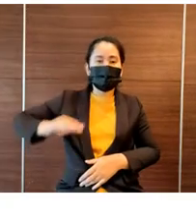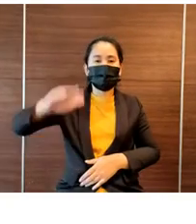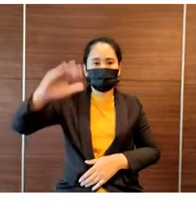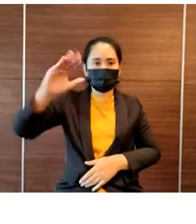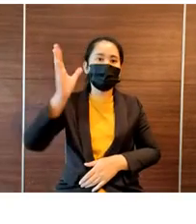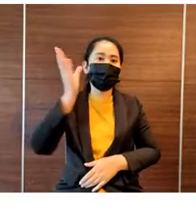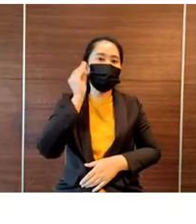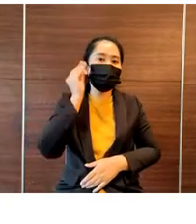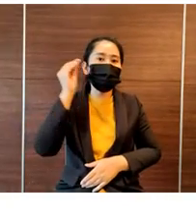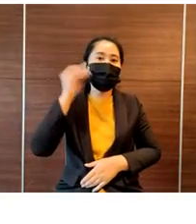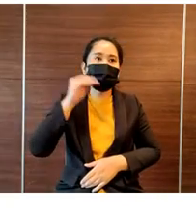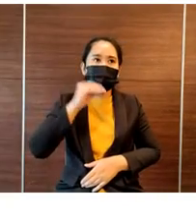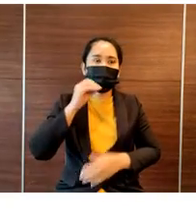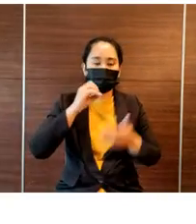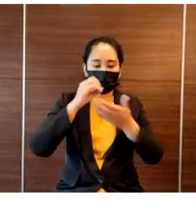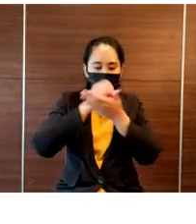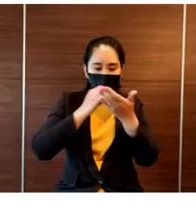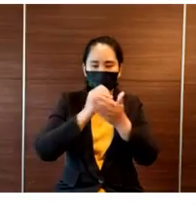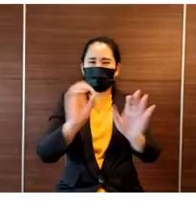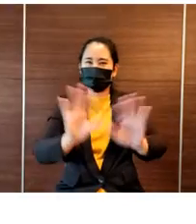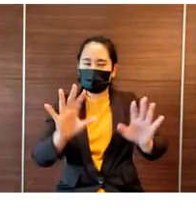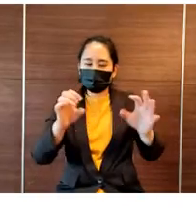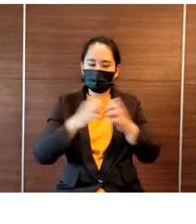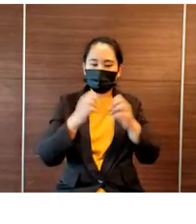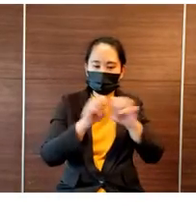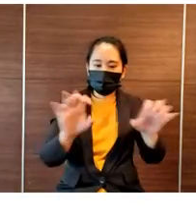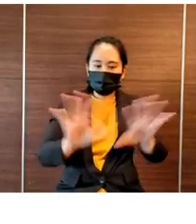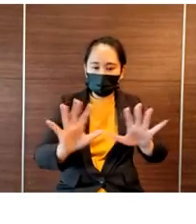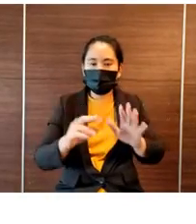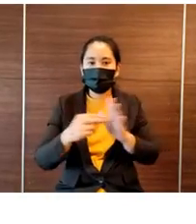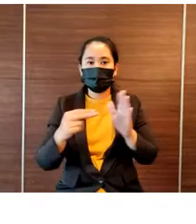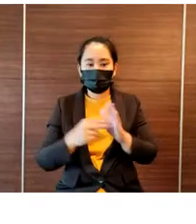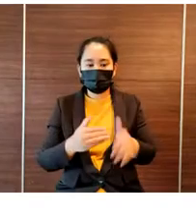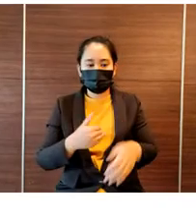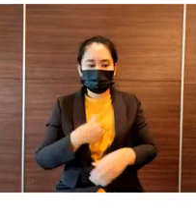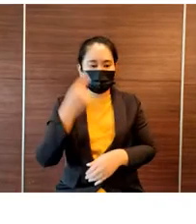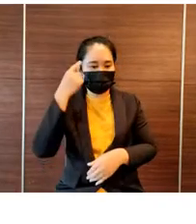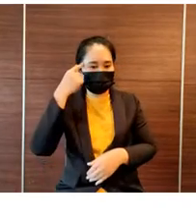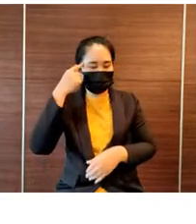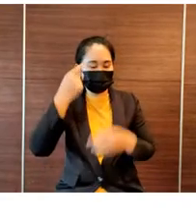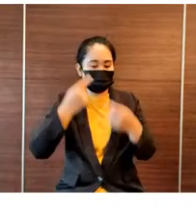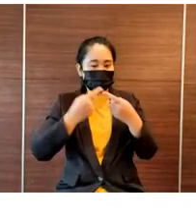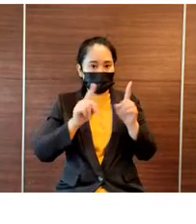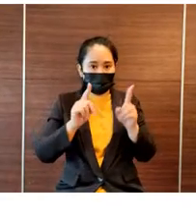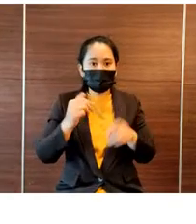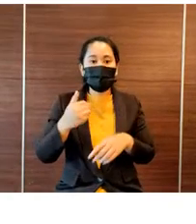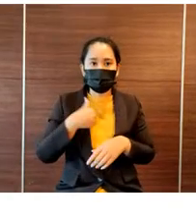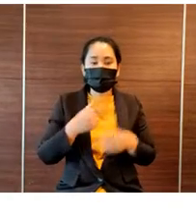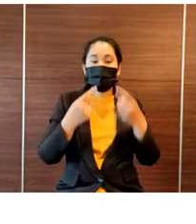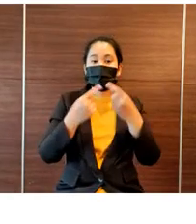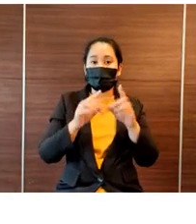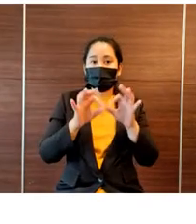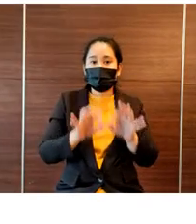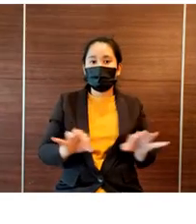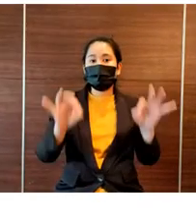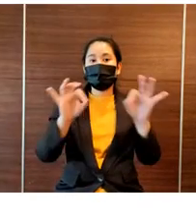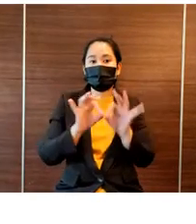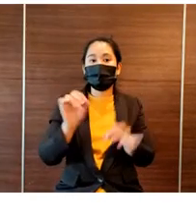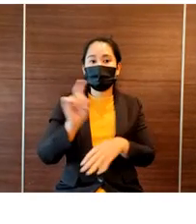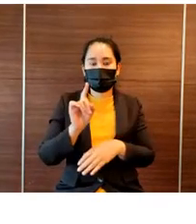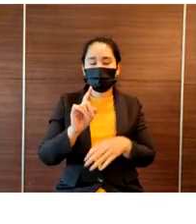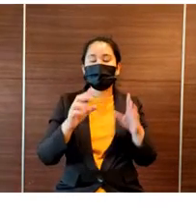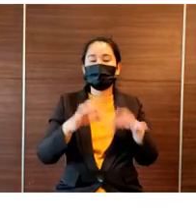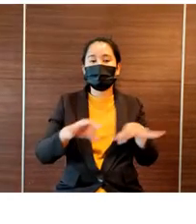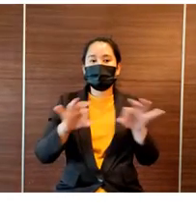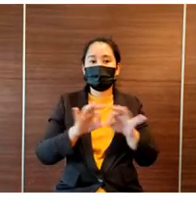วกับยาเสพติดนู่นนี่นั่นอะไรเงี้ยใช่ซึ่งมันทำให้เขาคิดเป็นแบบนั้นแต่นั่นหมายความว่าสิ่งที่สำคัญที่สุดเลยก็คือการตีต